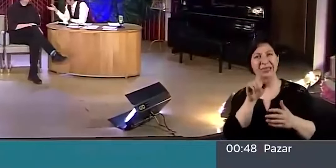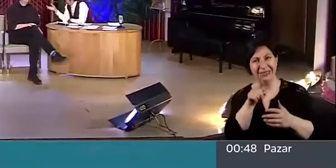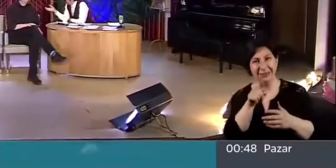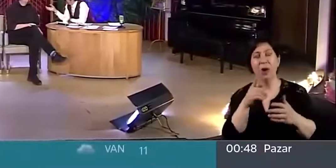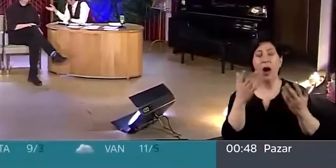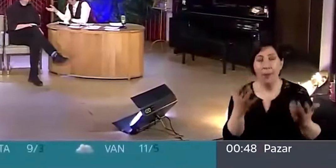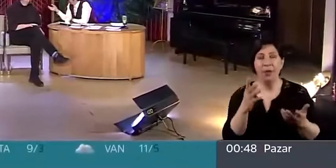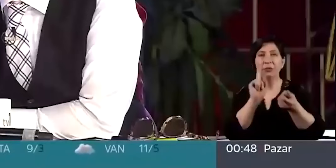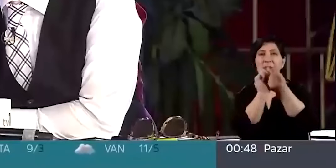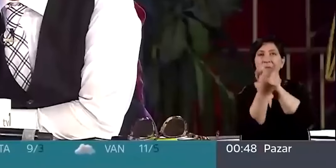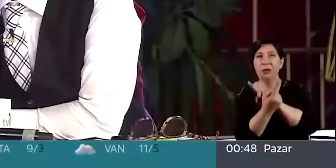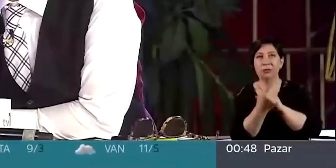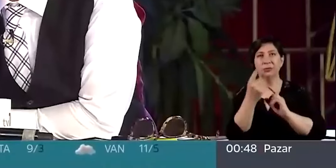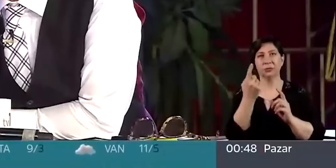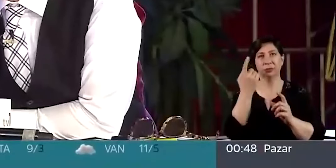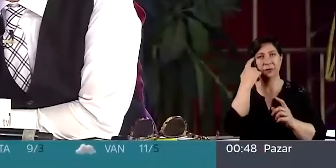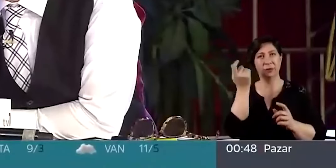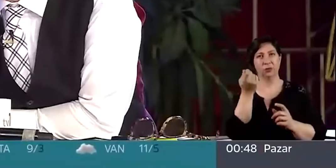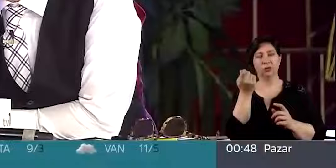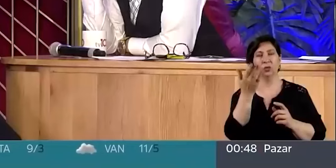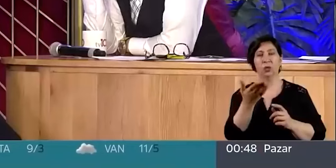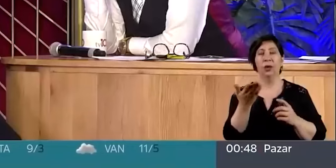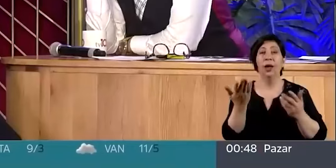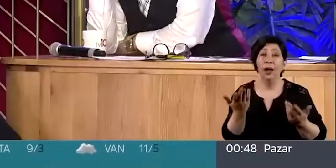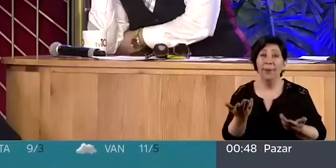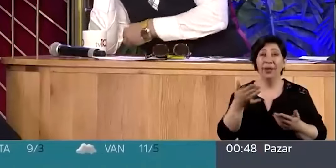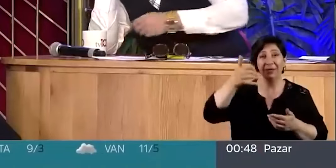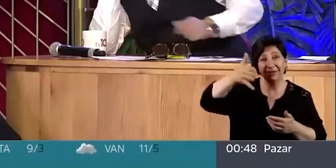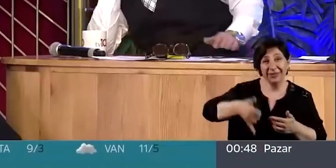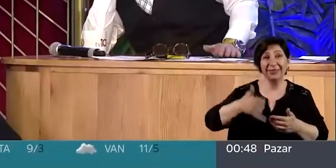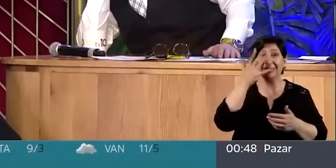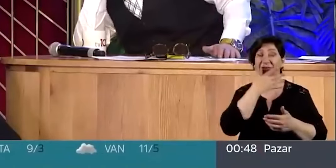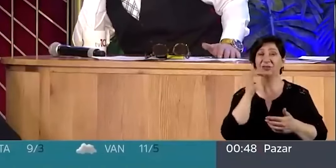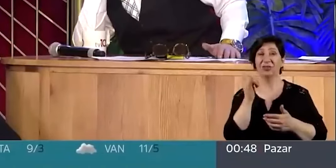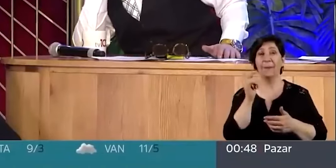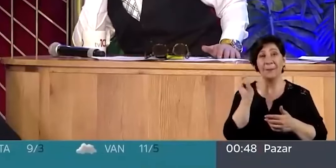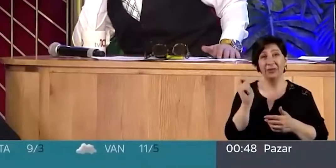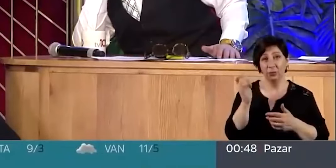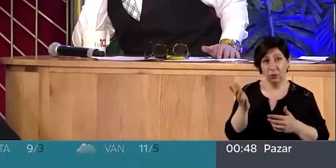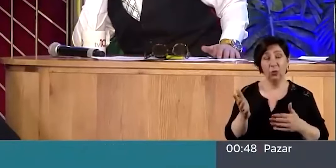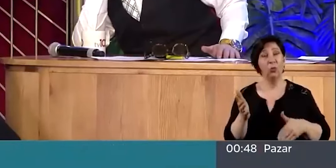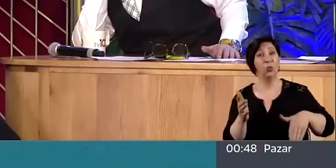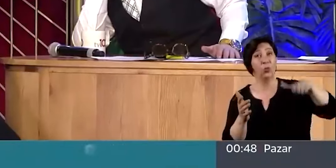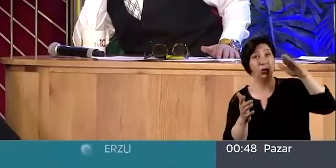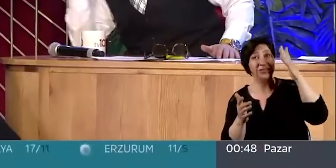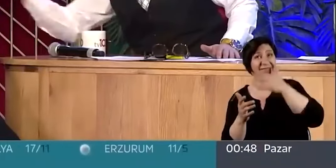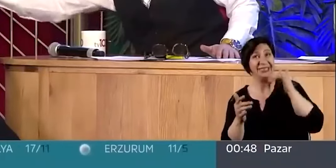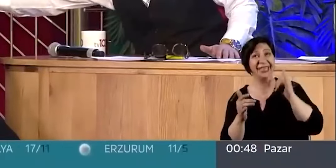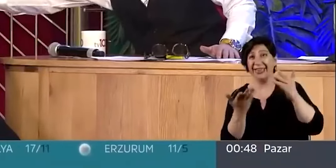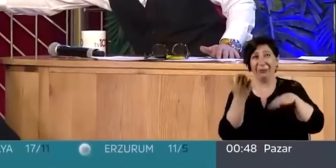gerekiyordu. Senin kan deveranının yavaş olması lazım. Ama şimdi yani kısa çirkinler mecburdu. Büyük çekinler ne